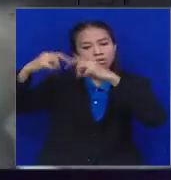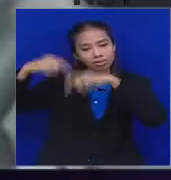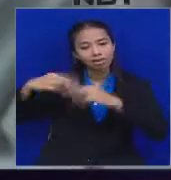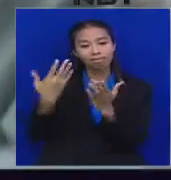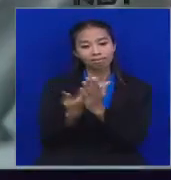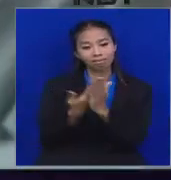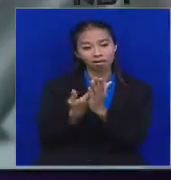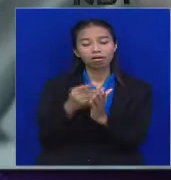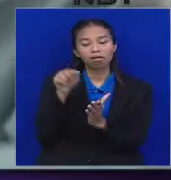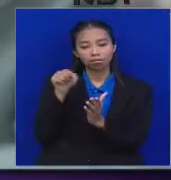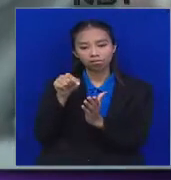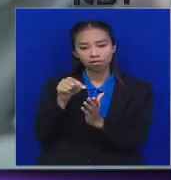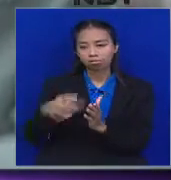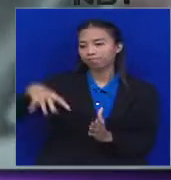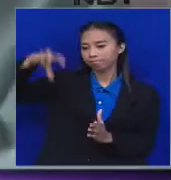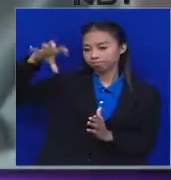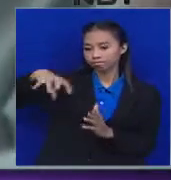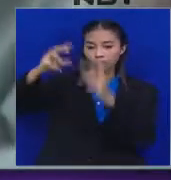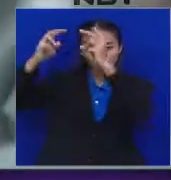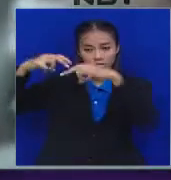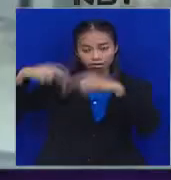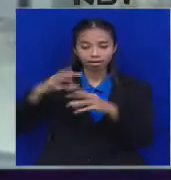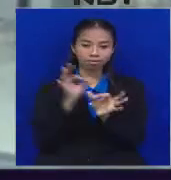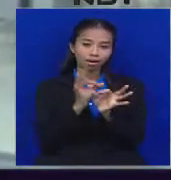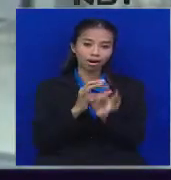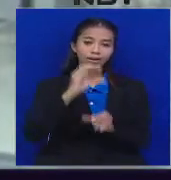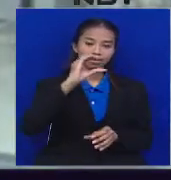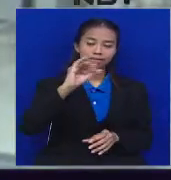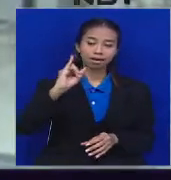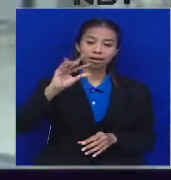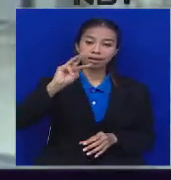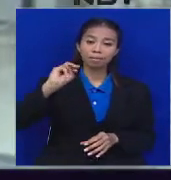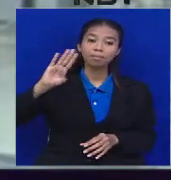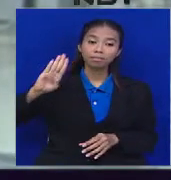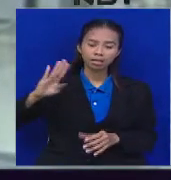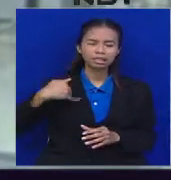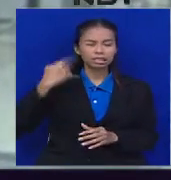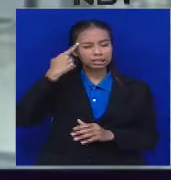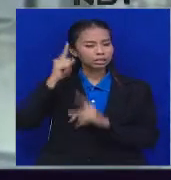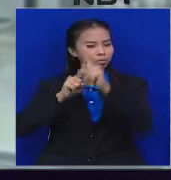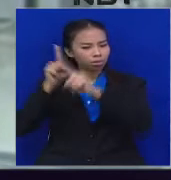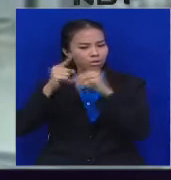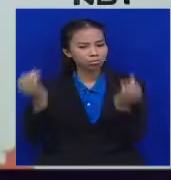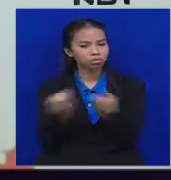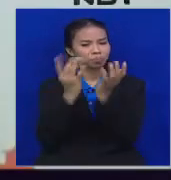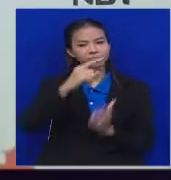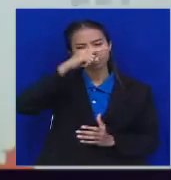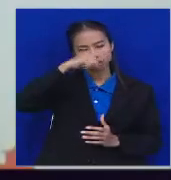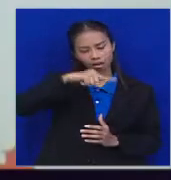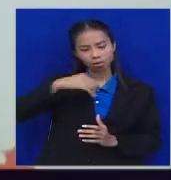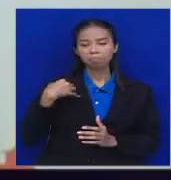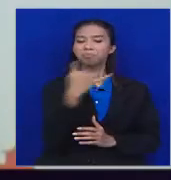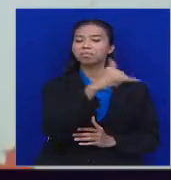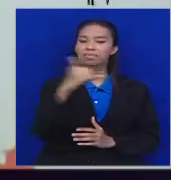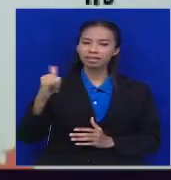งินสายบริหารความเสี่ยงสำนักวิจัยธนาคาร CIMB ไทยประเมินถึงผลกระทบที่มีต่อค่าเงินบาทของไทยว่าอาจ